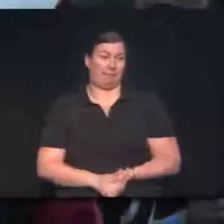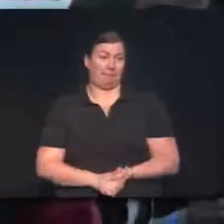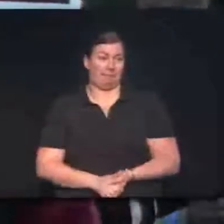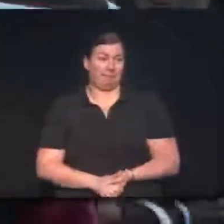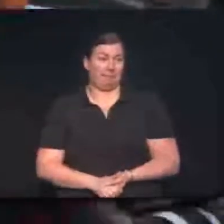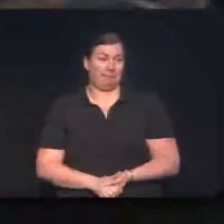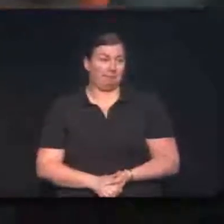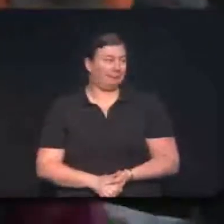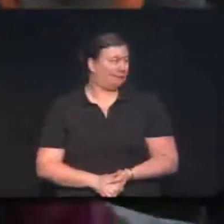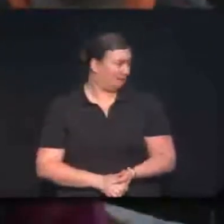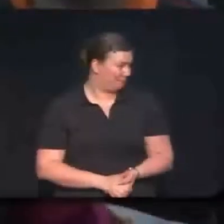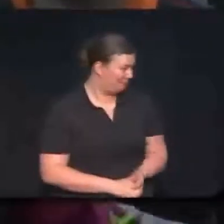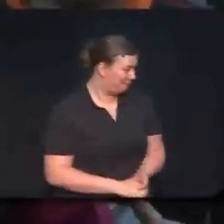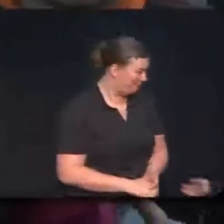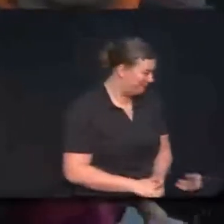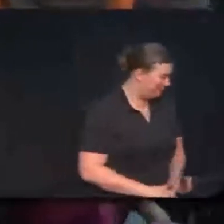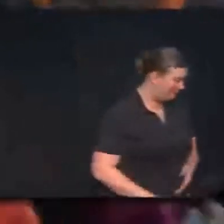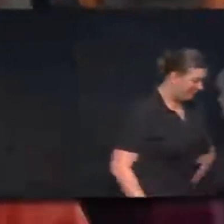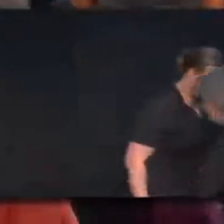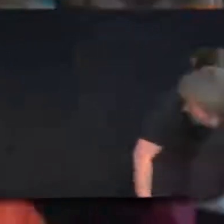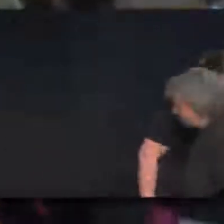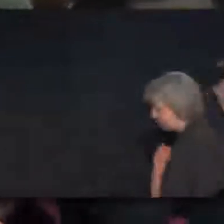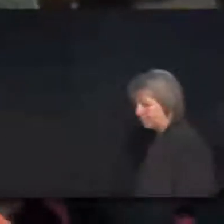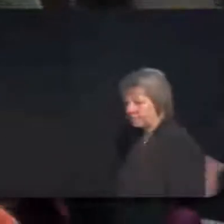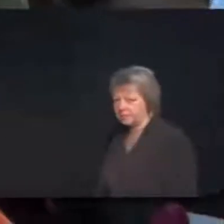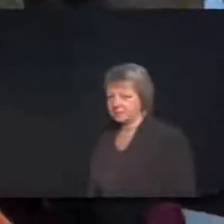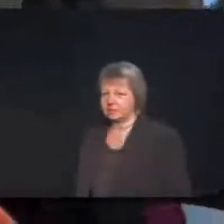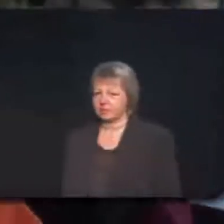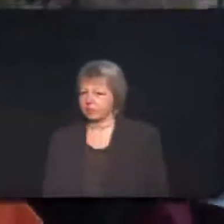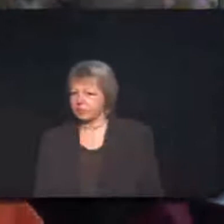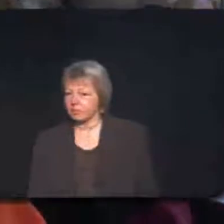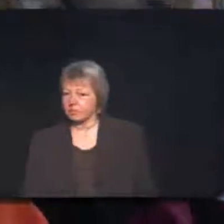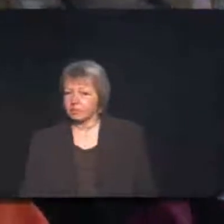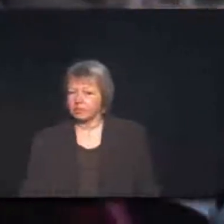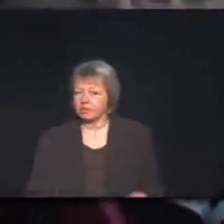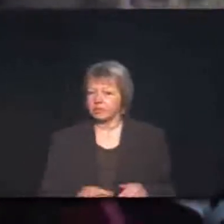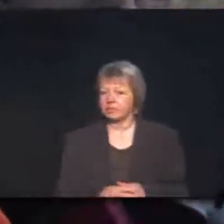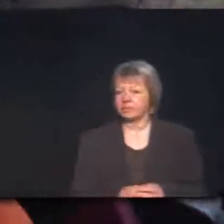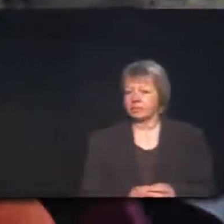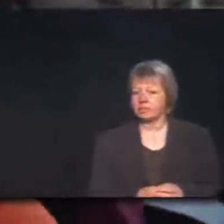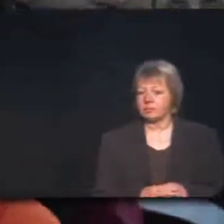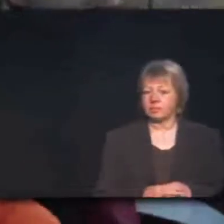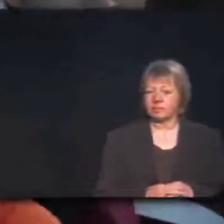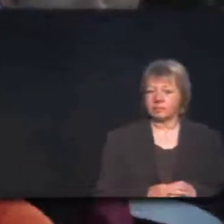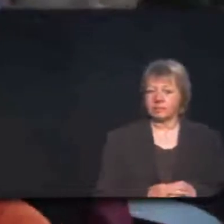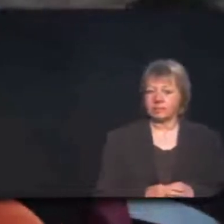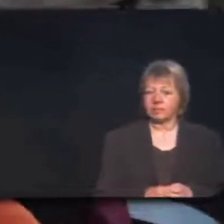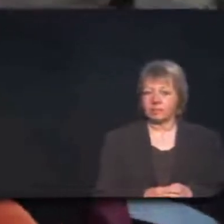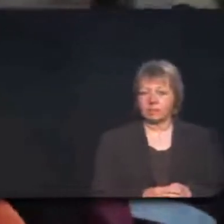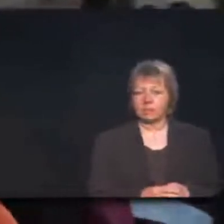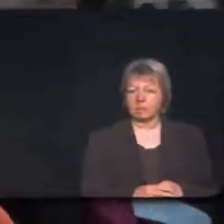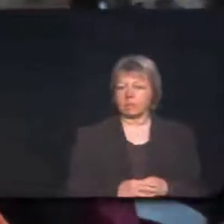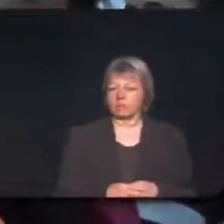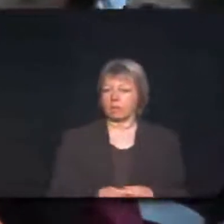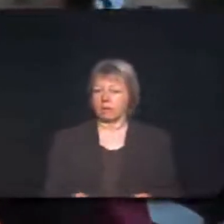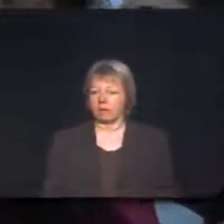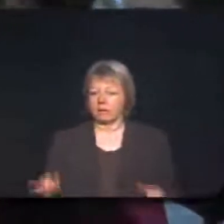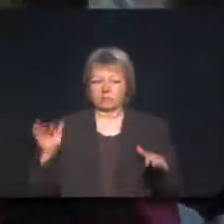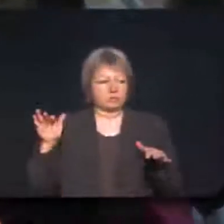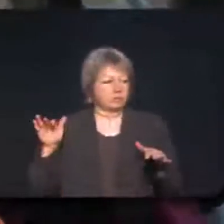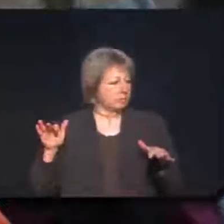ich habe eine Frage zur 26 und 27 das sind glaube ich die einzigen die Programm mit beschließen wollen ähm